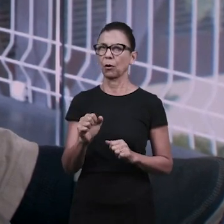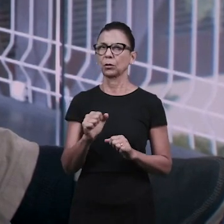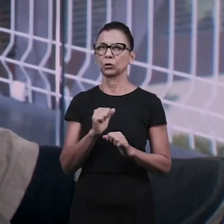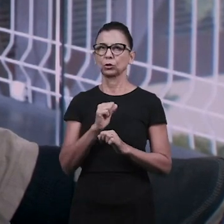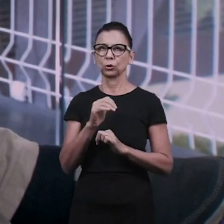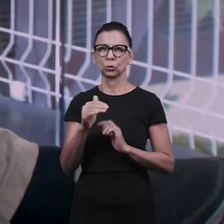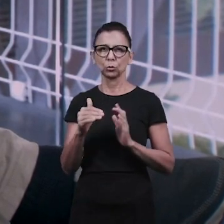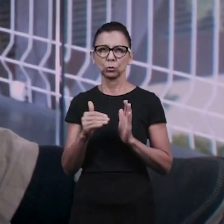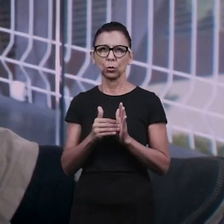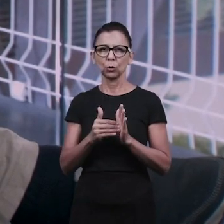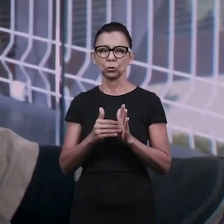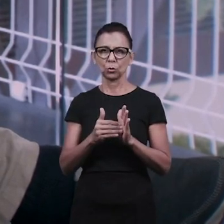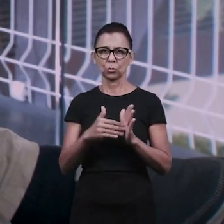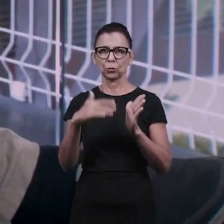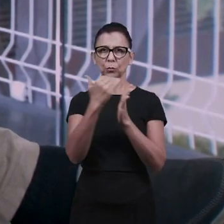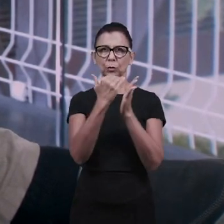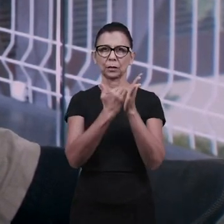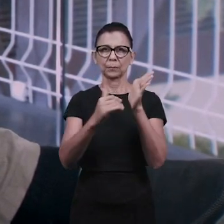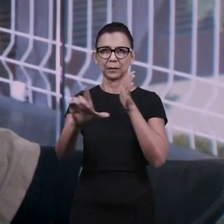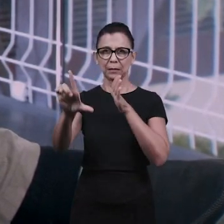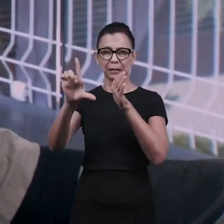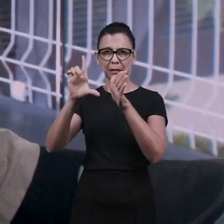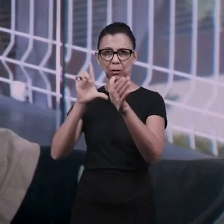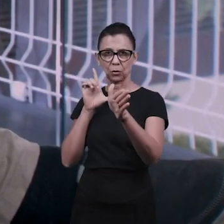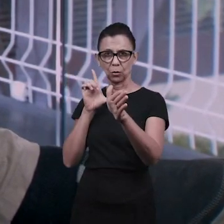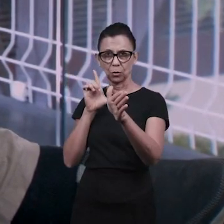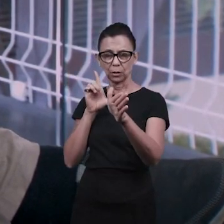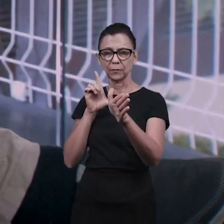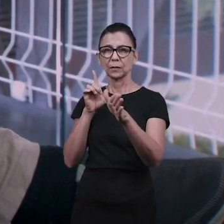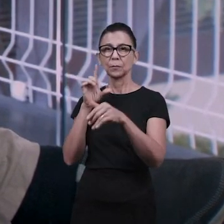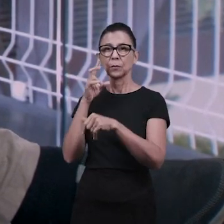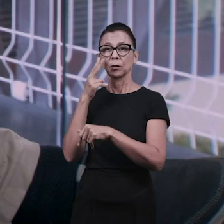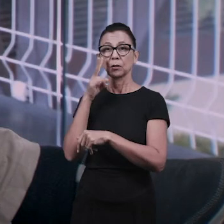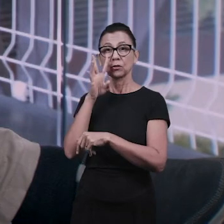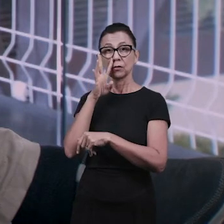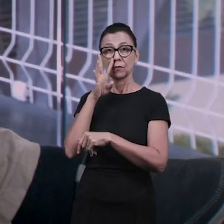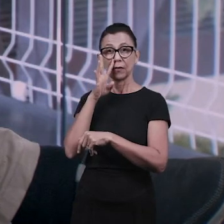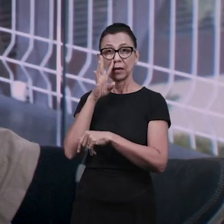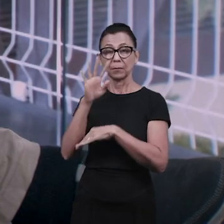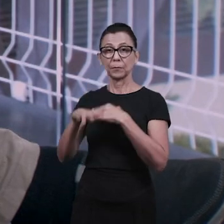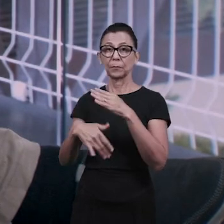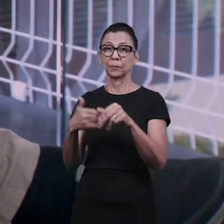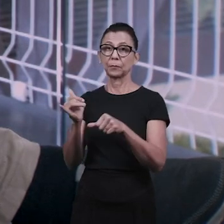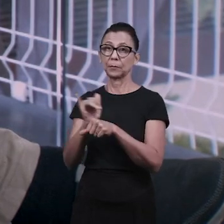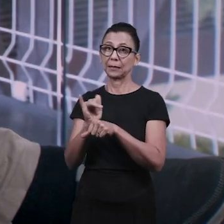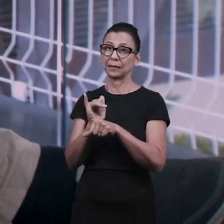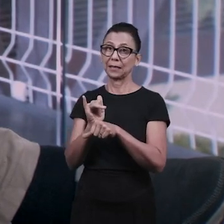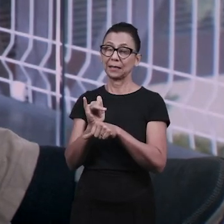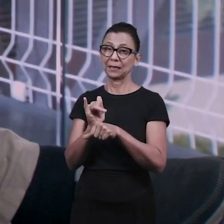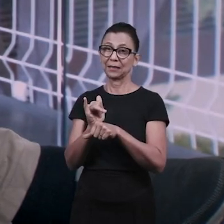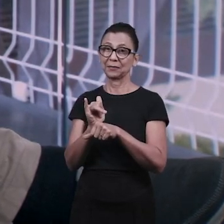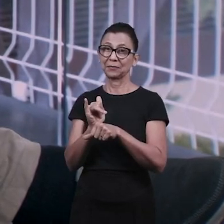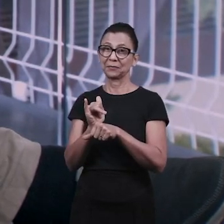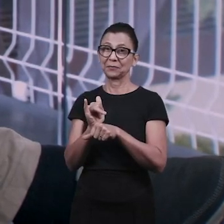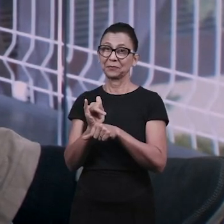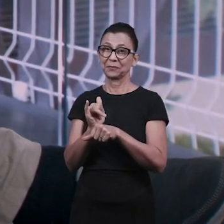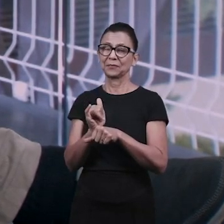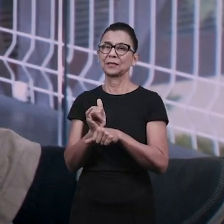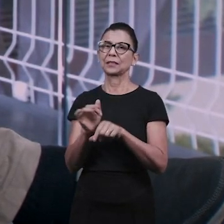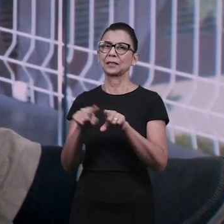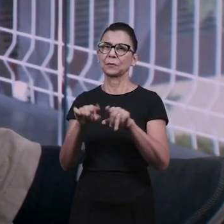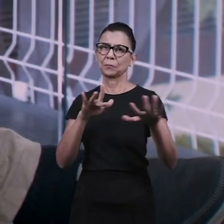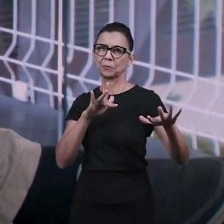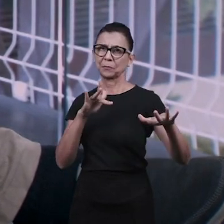regarder celle-ci et toutes les éditions précédentes de la formation à travers le canal de l'Église chrétienne Maranatha sur YouTube, en plus de nos applications.